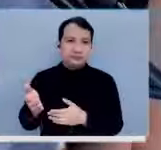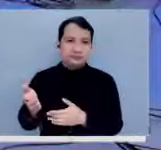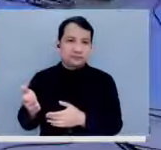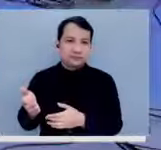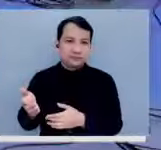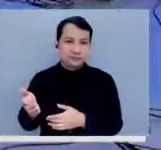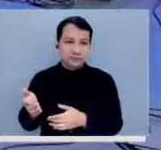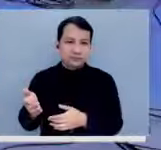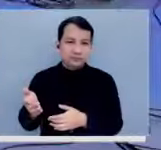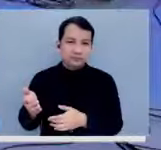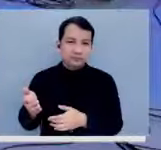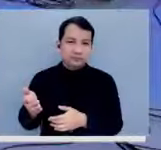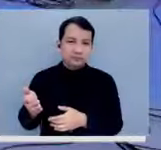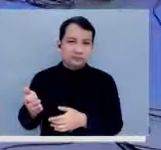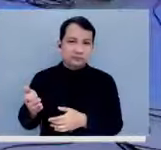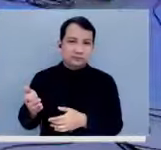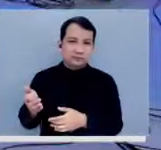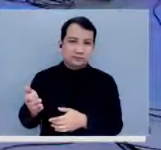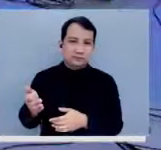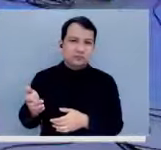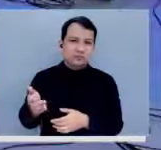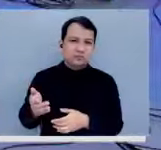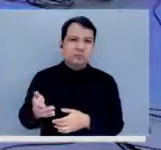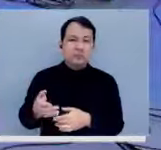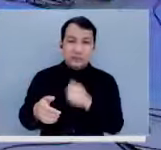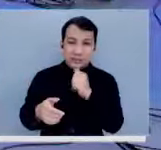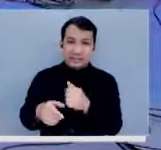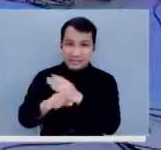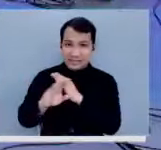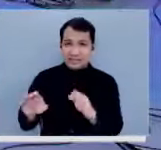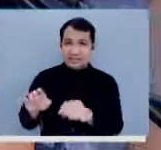Pag, feeling na walang pag-asa. Yun. Oh. Takot ka bang ma-reject?